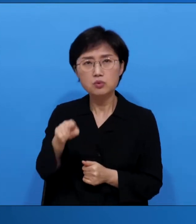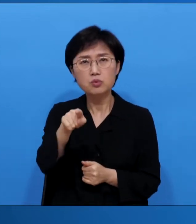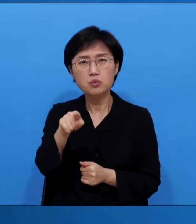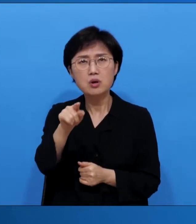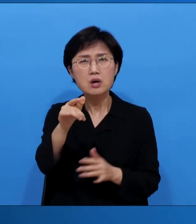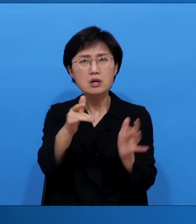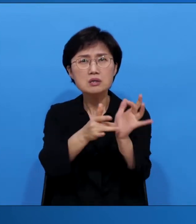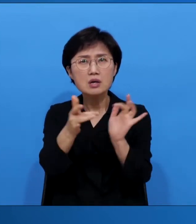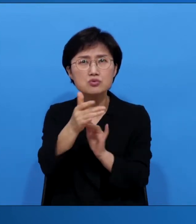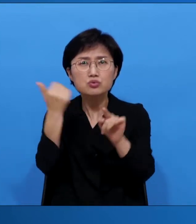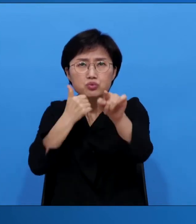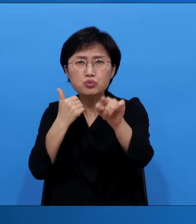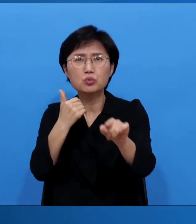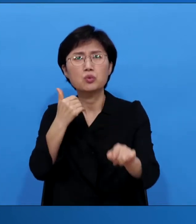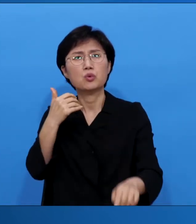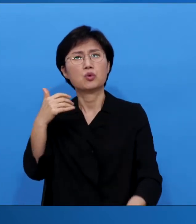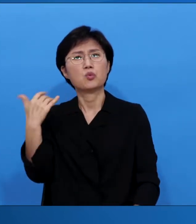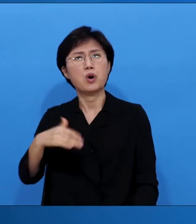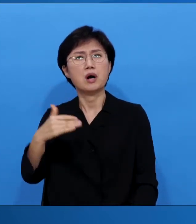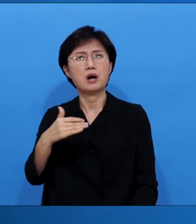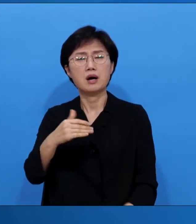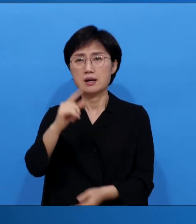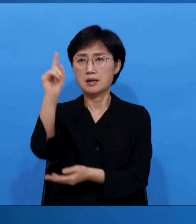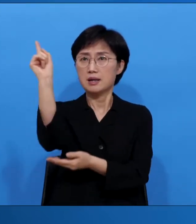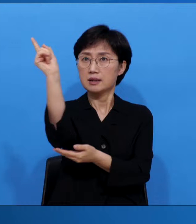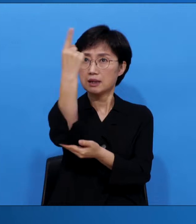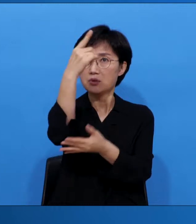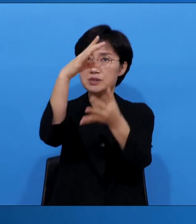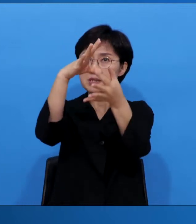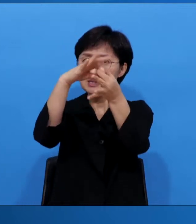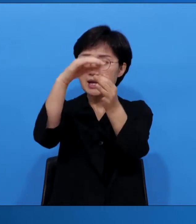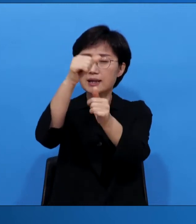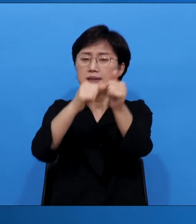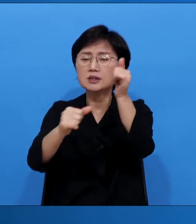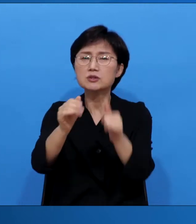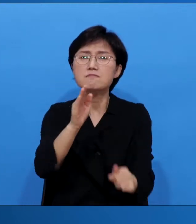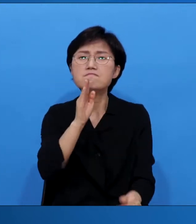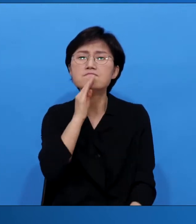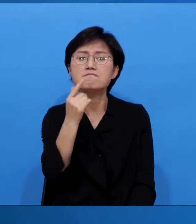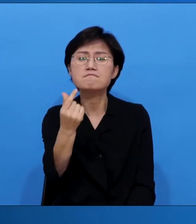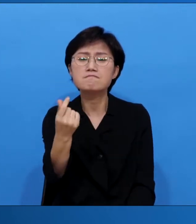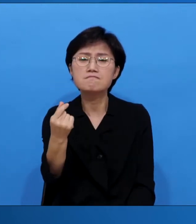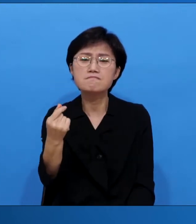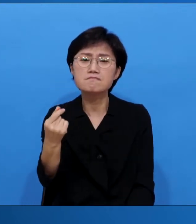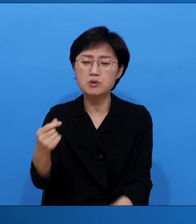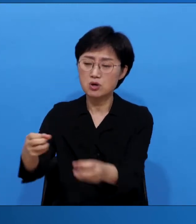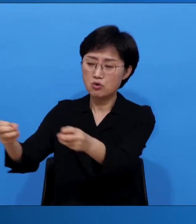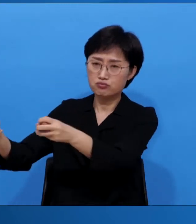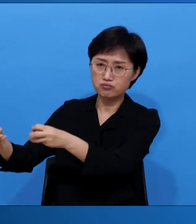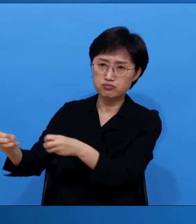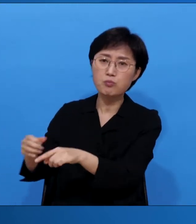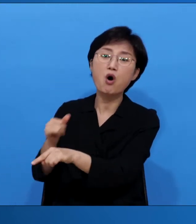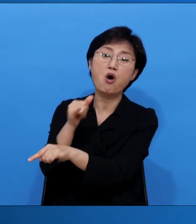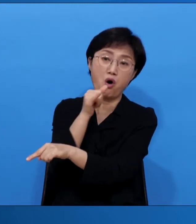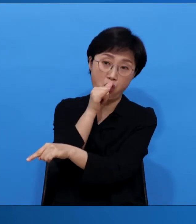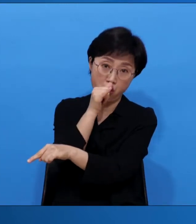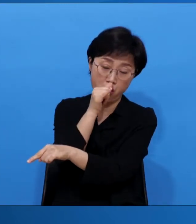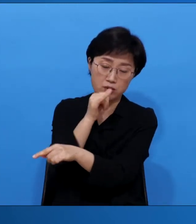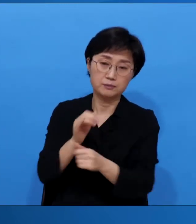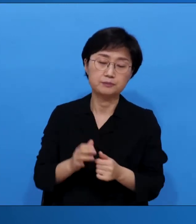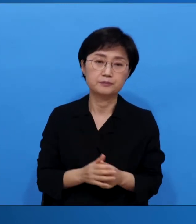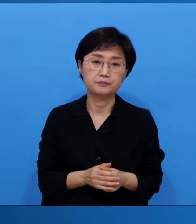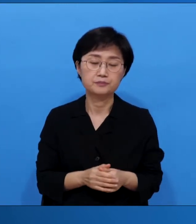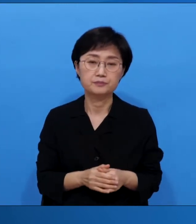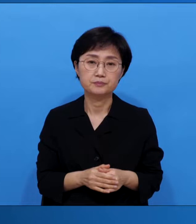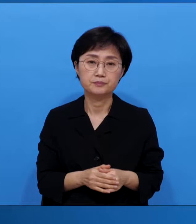사람은 다윗의 자손이다 이렇게 말하는 사람도 있잖아요. Of course, before Jesus' response, there were also another group of people who are